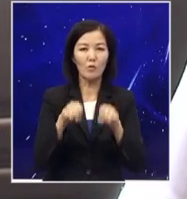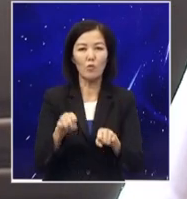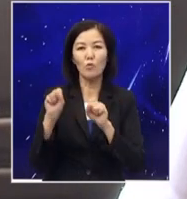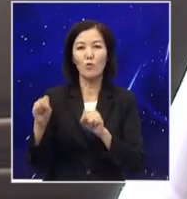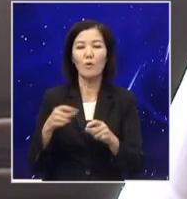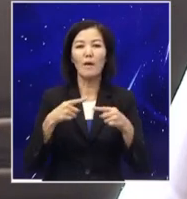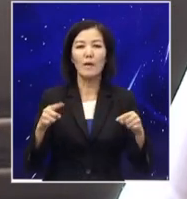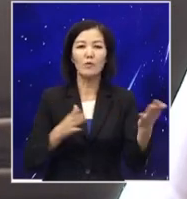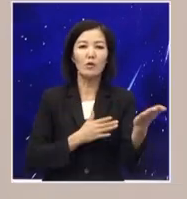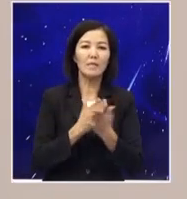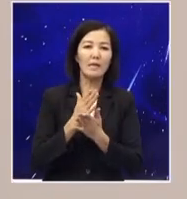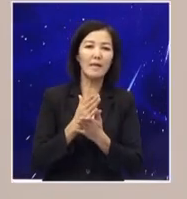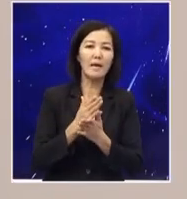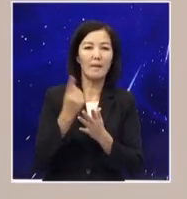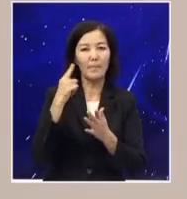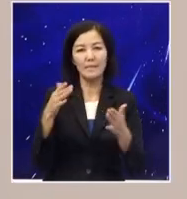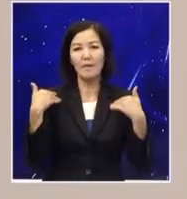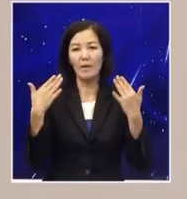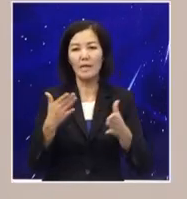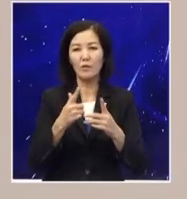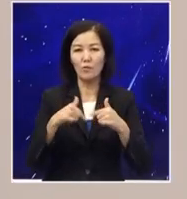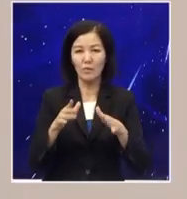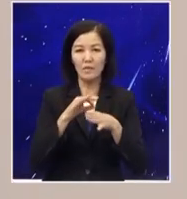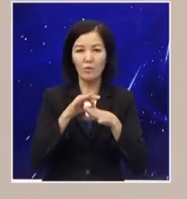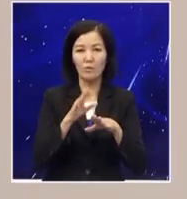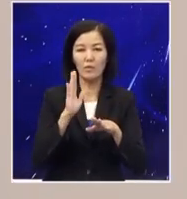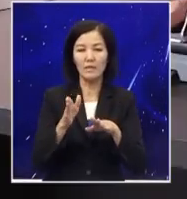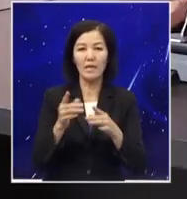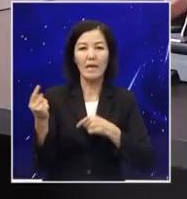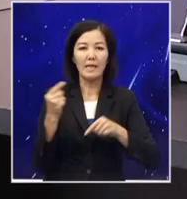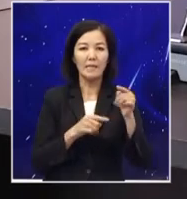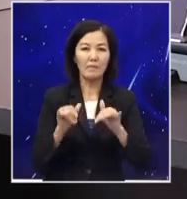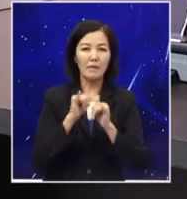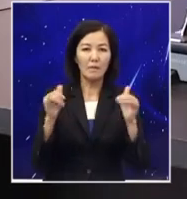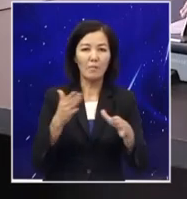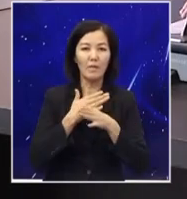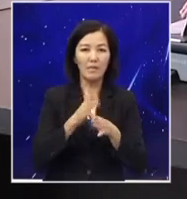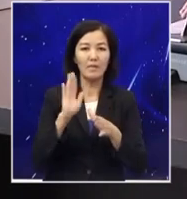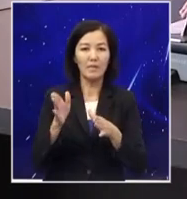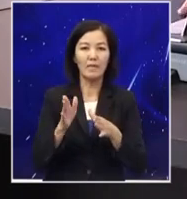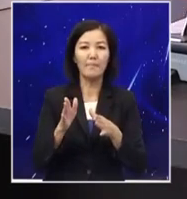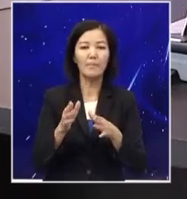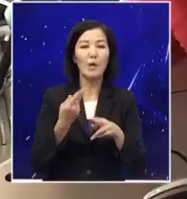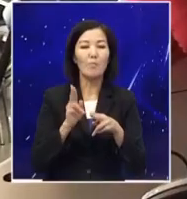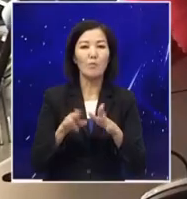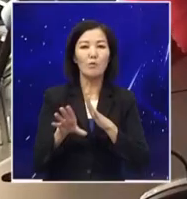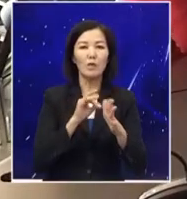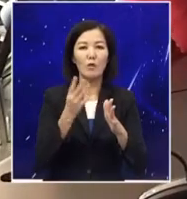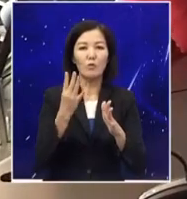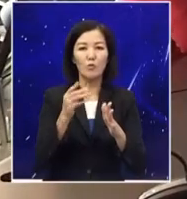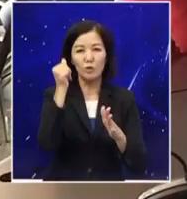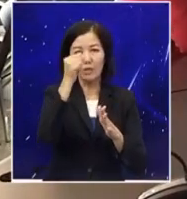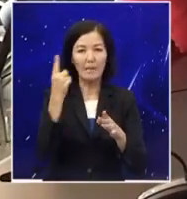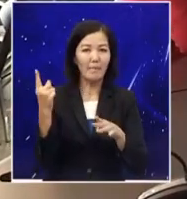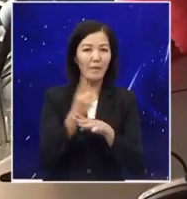құқығын қорғап, әртүрлі саладағы бастамаларға мұрындық болмақ. Өңірдегі кәсіпкерліктің дамуына септеседі. Айта кетейік, бұл сайлау 4